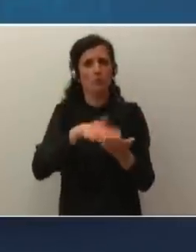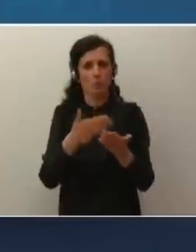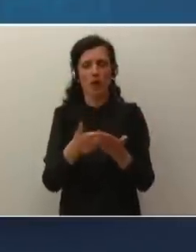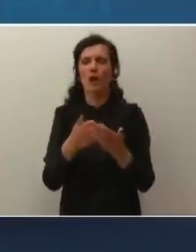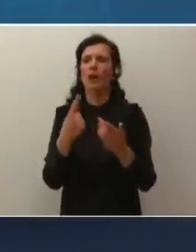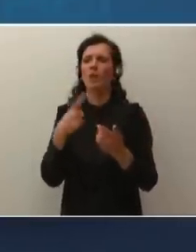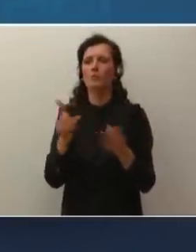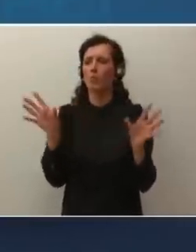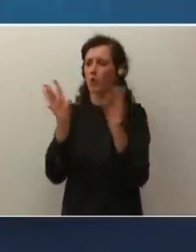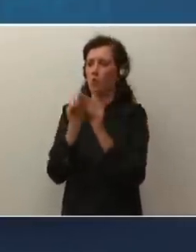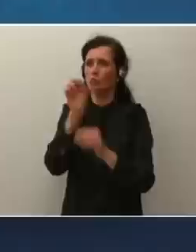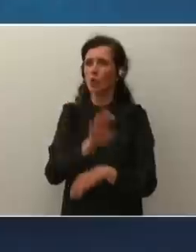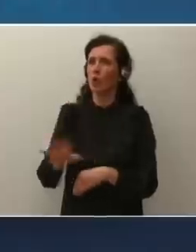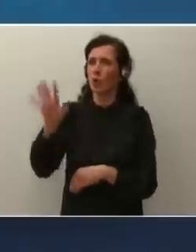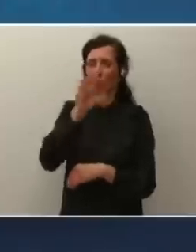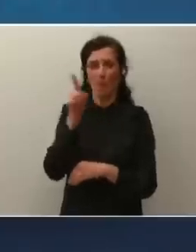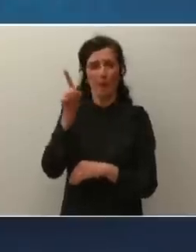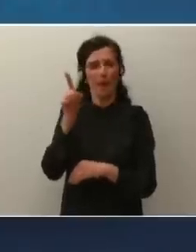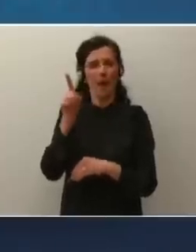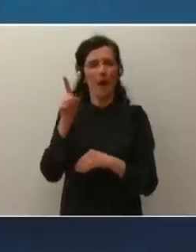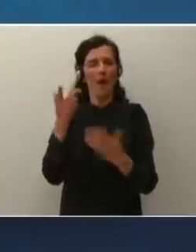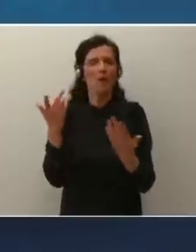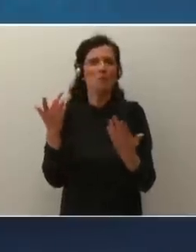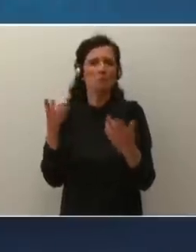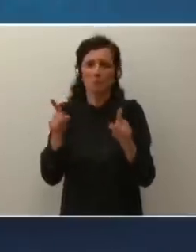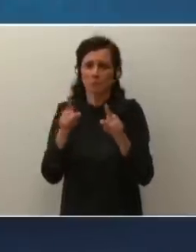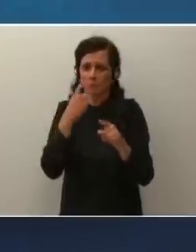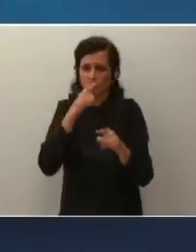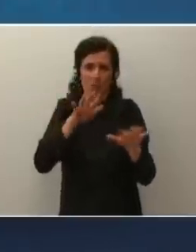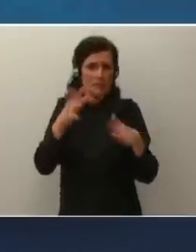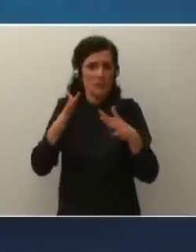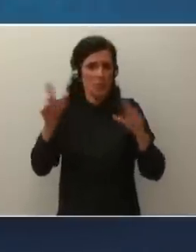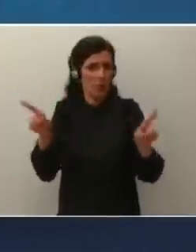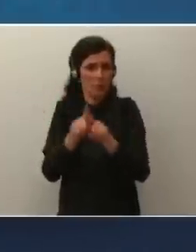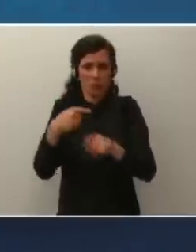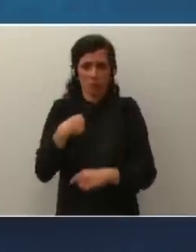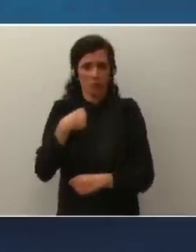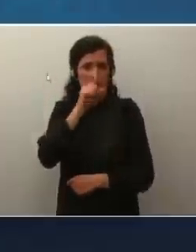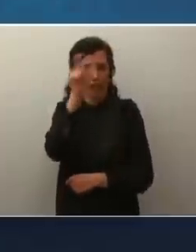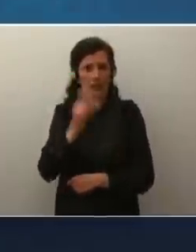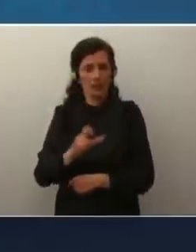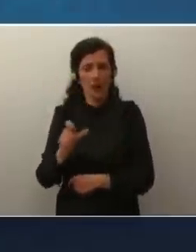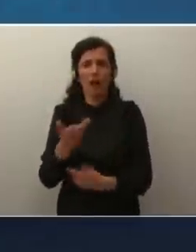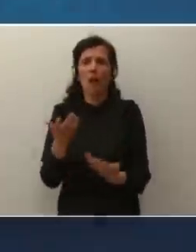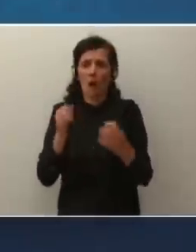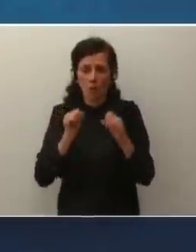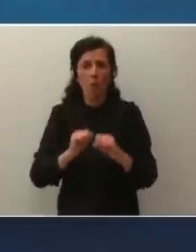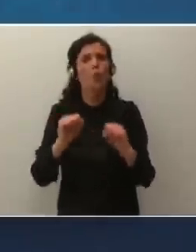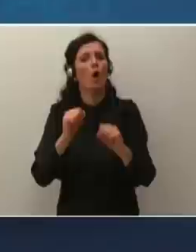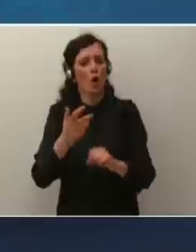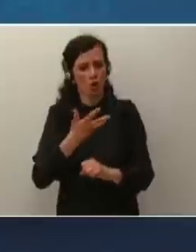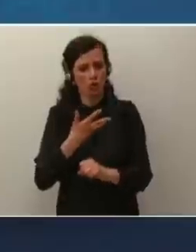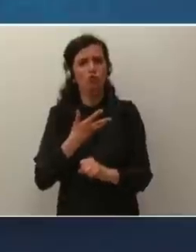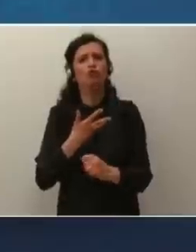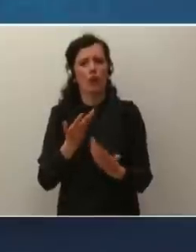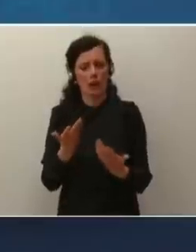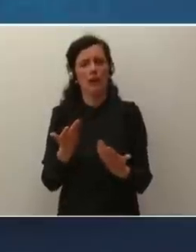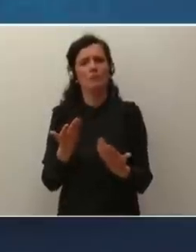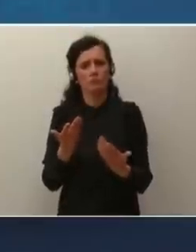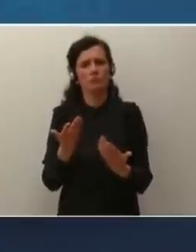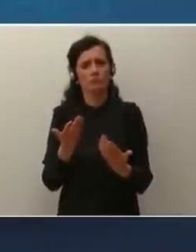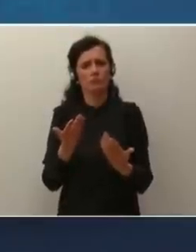non molto dissimili dalla nostra, vi sarà un'unannuità sulla